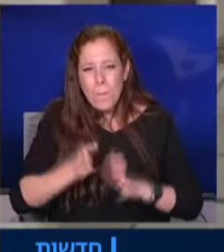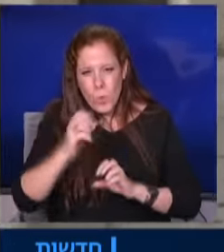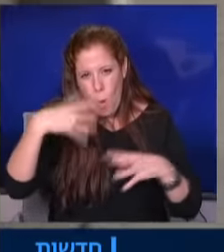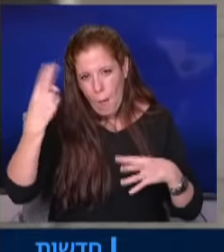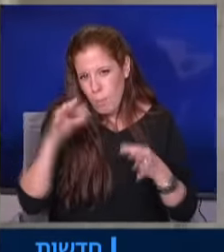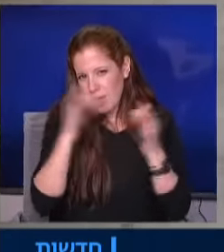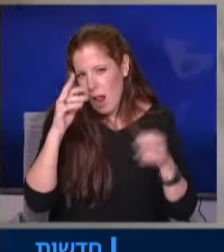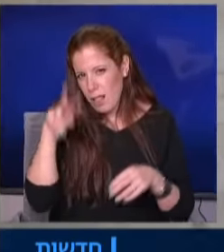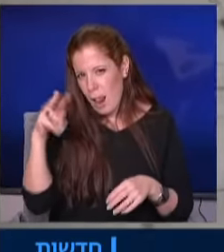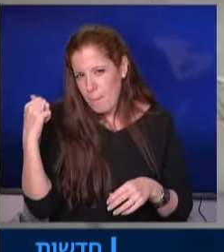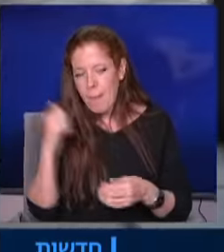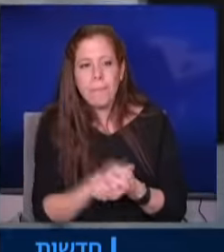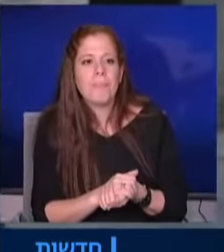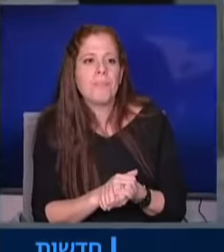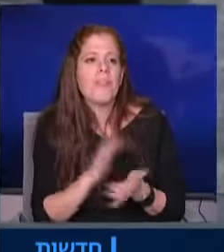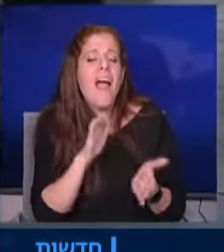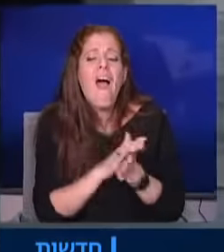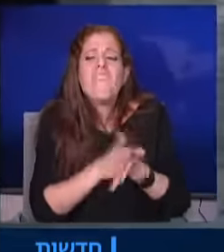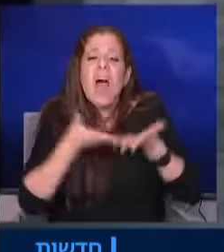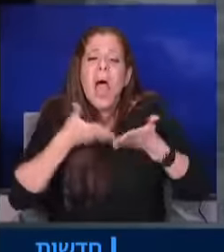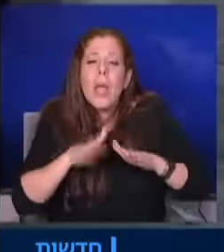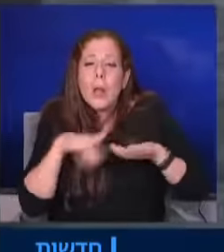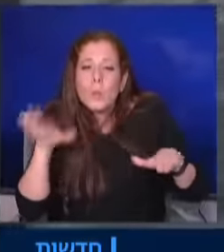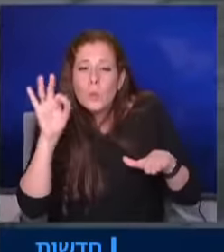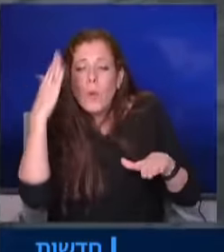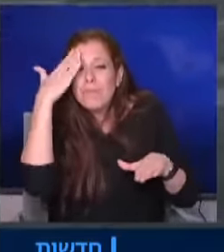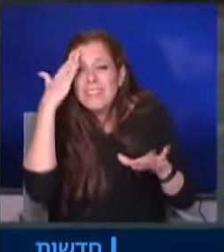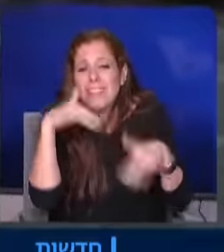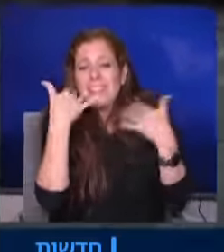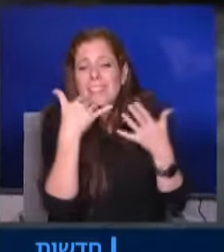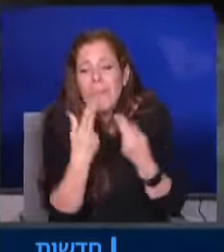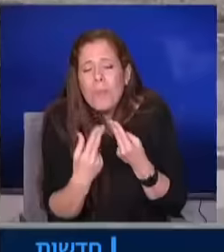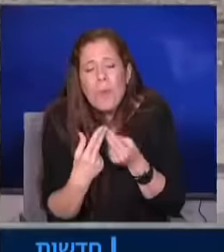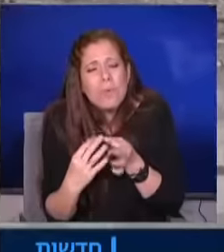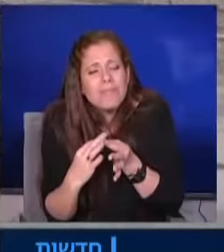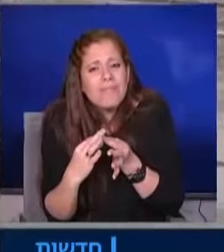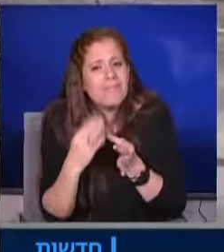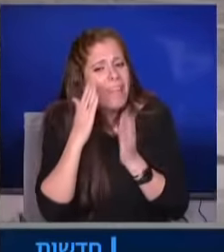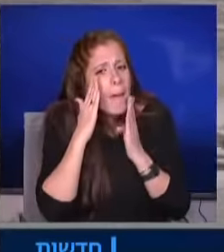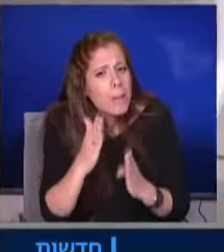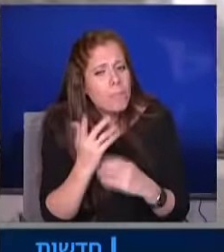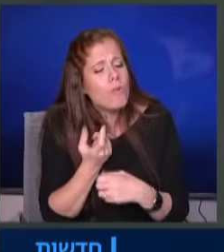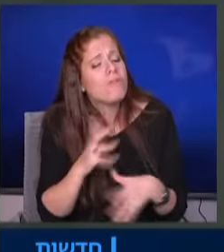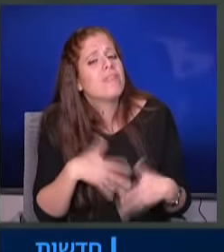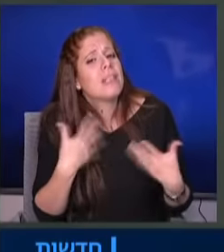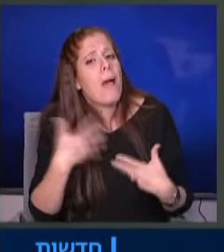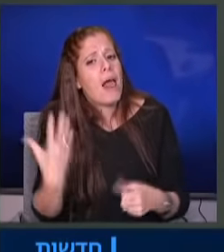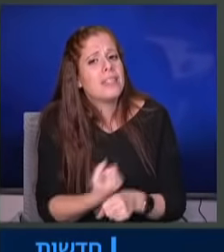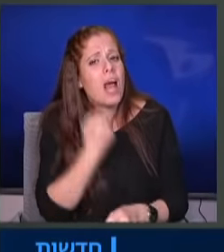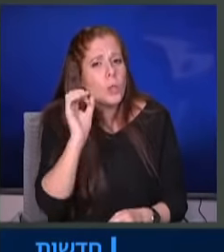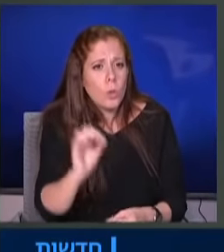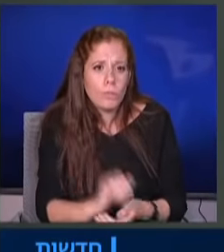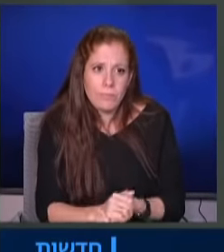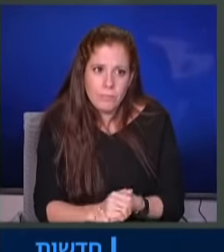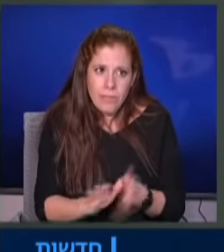חבר הילדות של אורן פחימה, שמכיר את סיפורי בני אור מקרוב, האמין בו. ושמח בהצלחתו. אני גדלתי פה בבני אור,